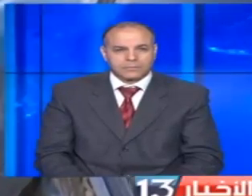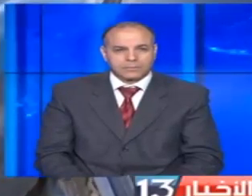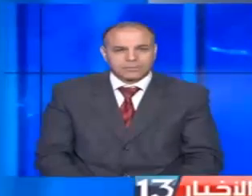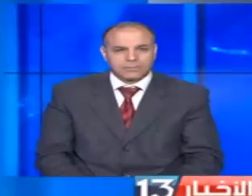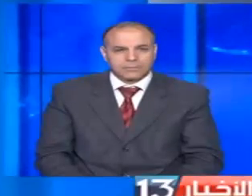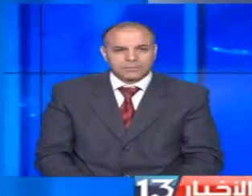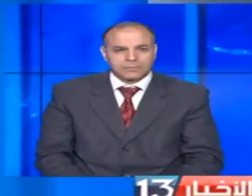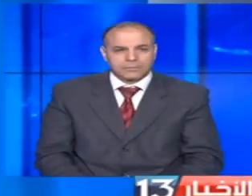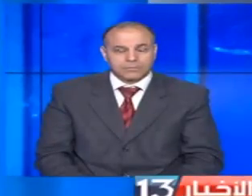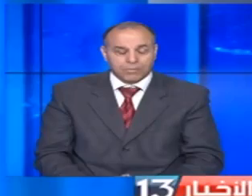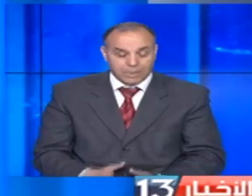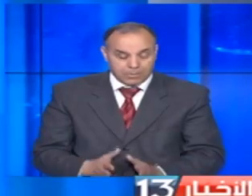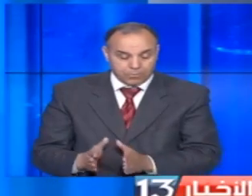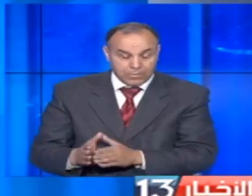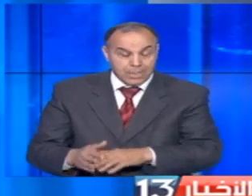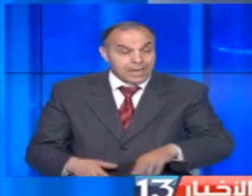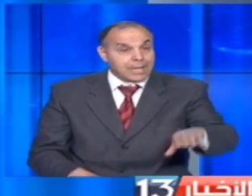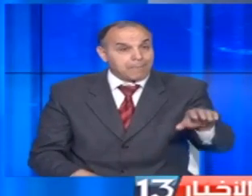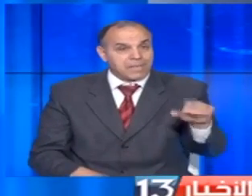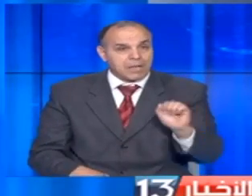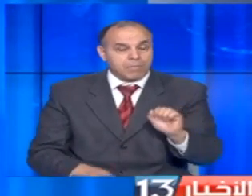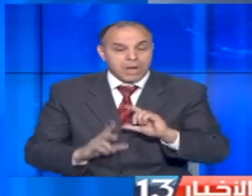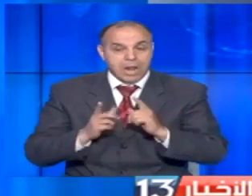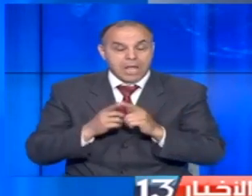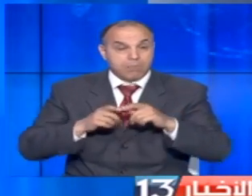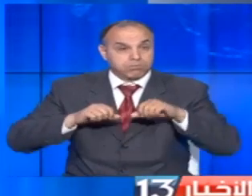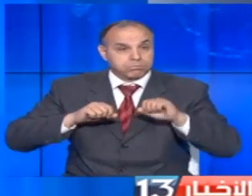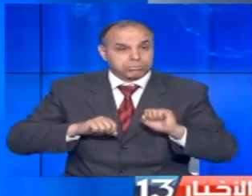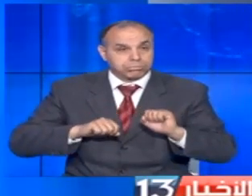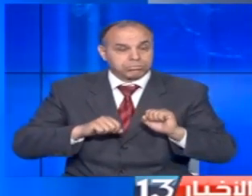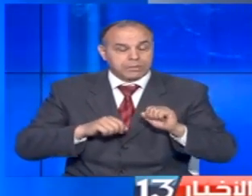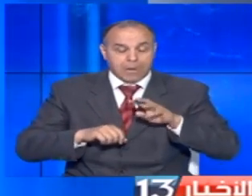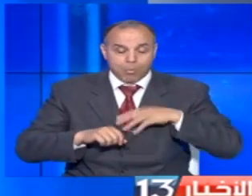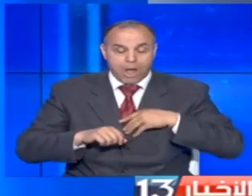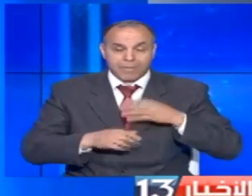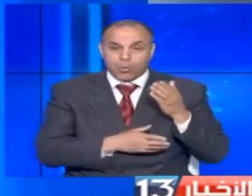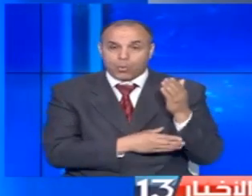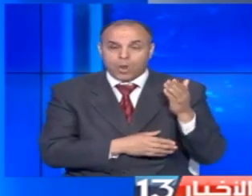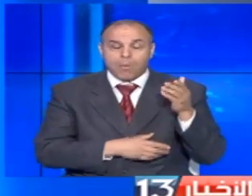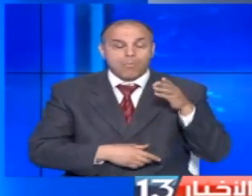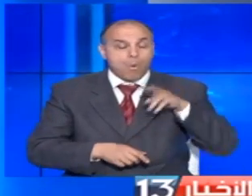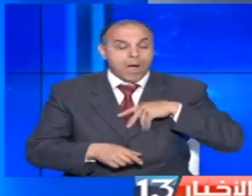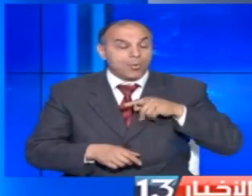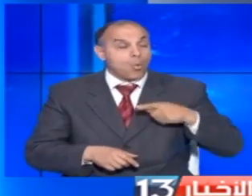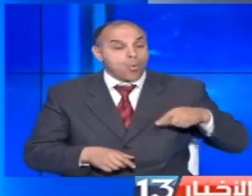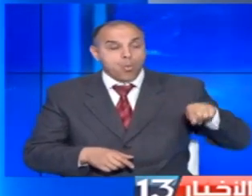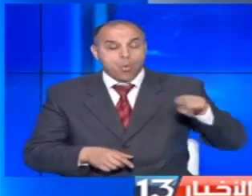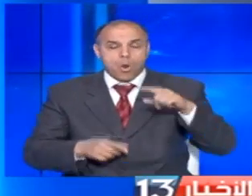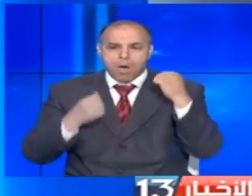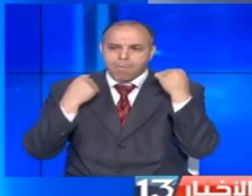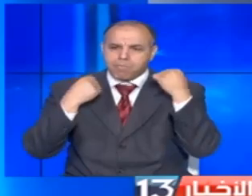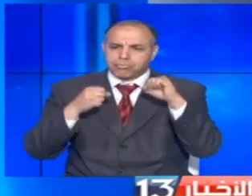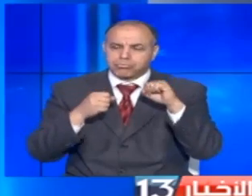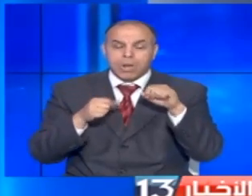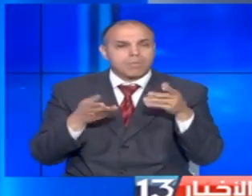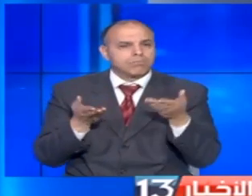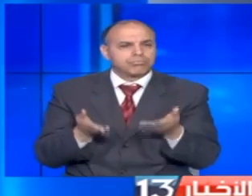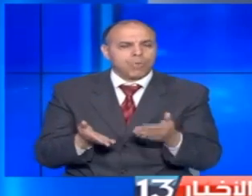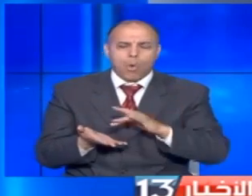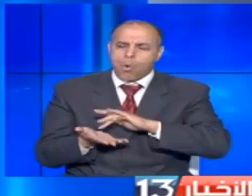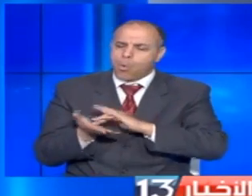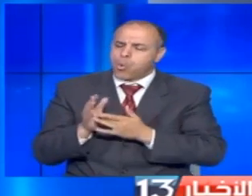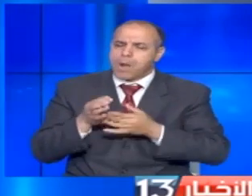وجدواه بدعوه من الهيئه الوطنيه للمحامين نظم المحامون اليوم اضرابا حضوريا